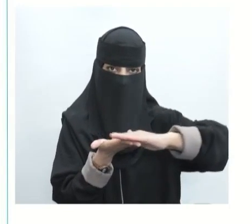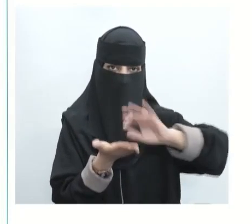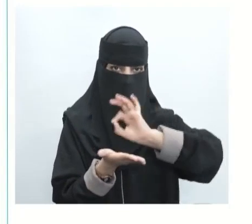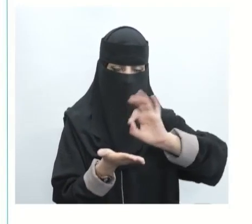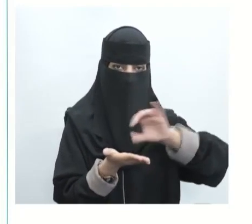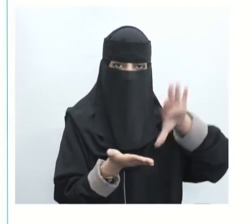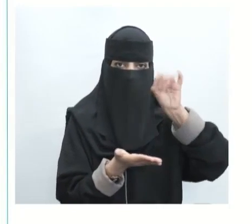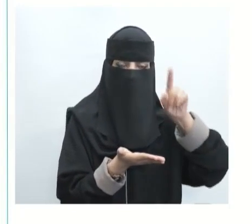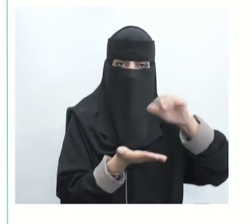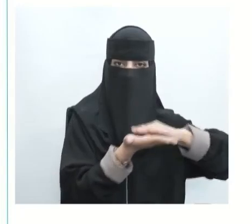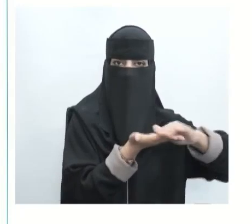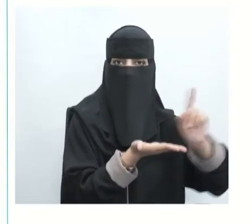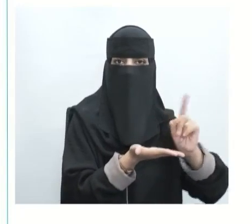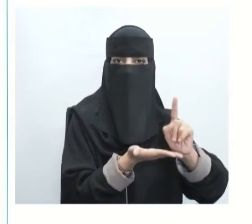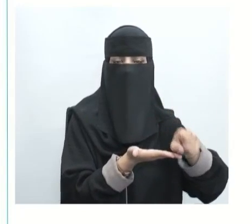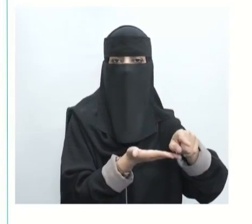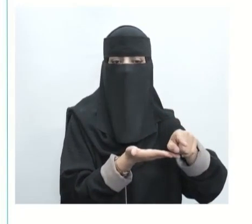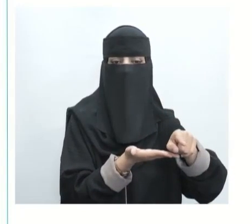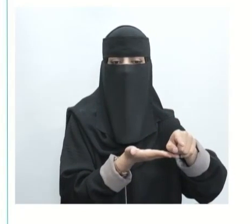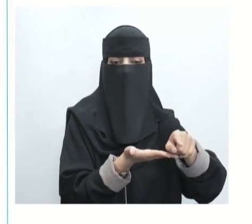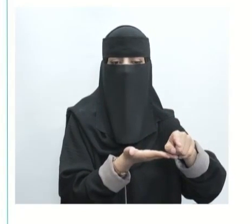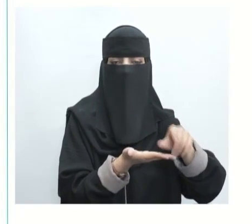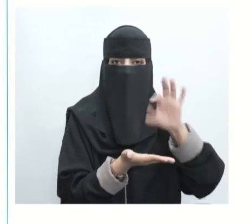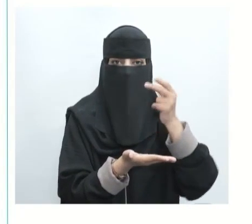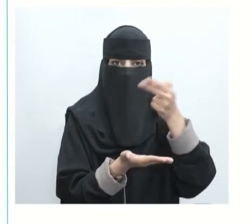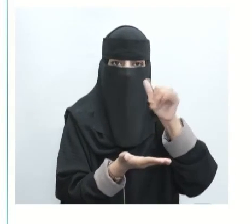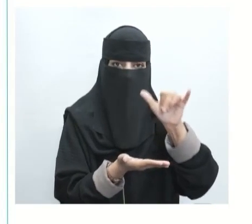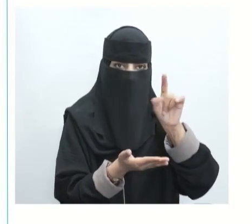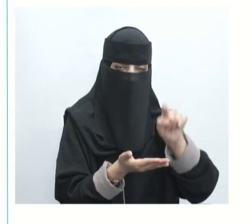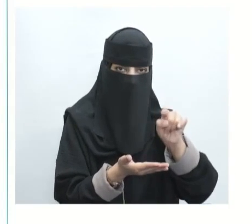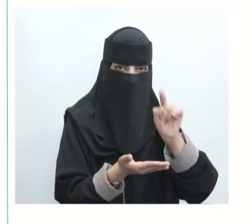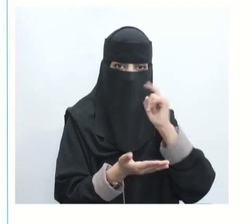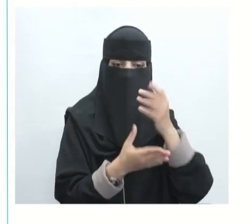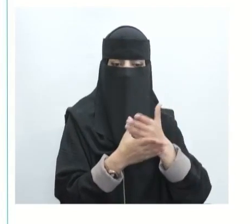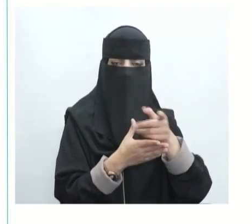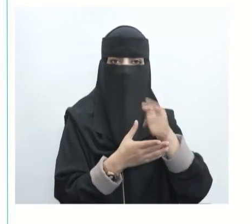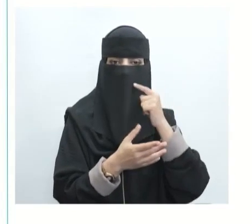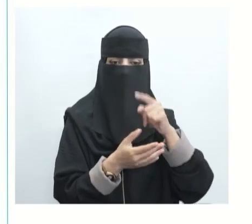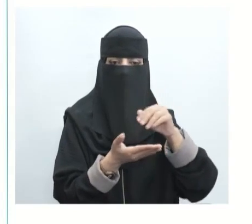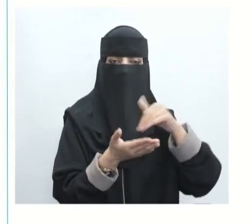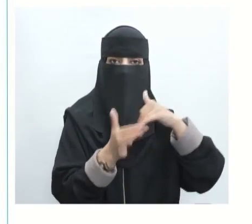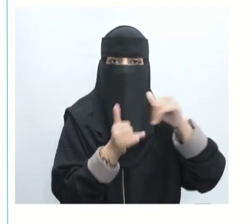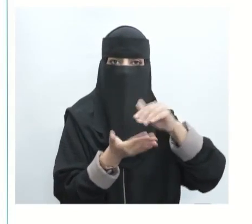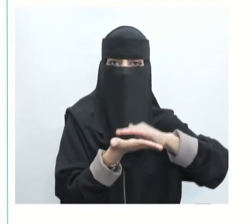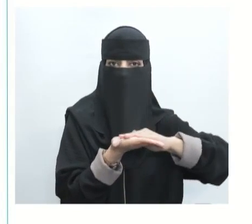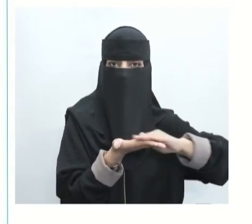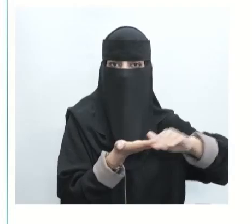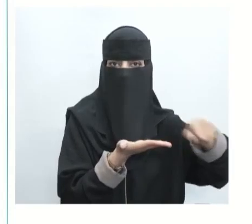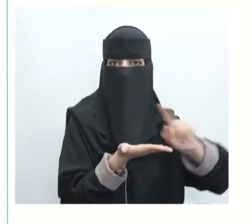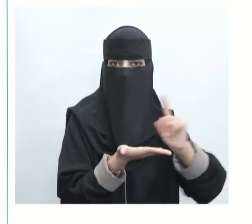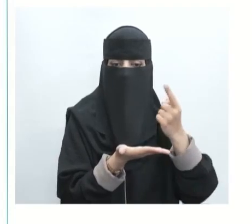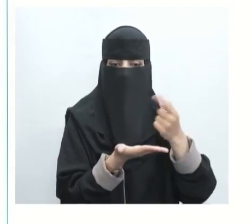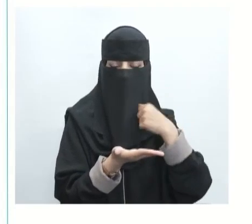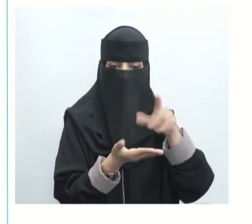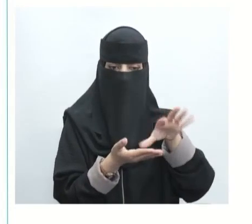وبقي طريق. هنا عبدت الطرق الحي السكني غير طريق. إذا